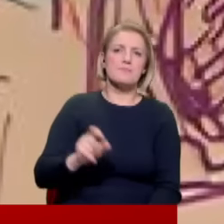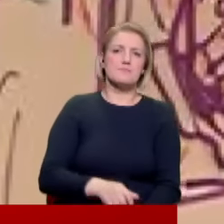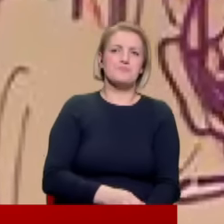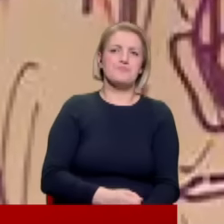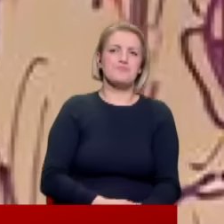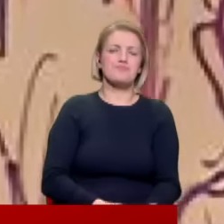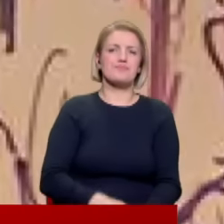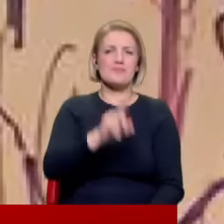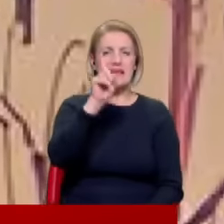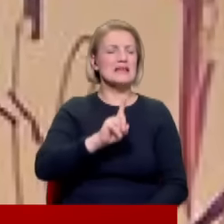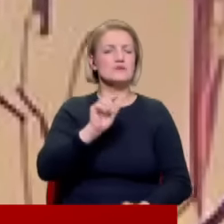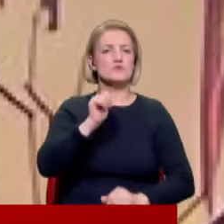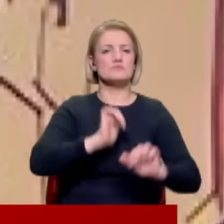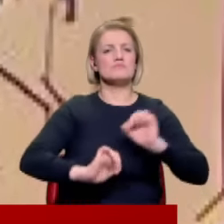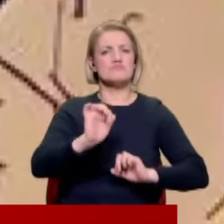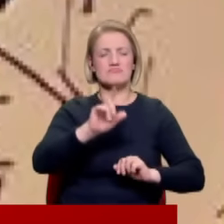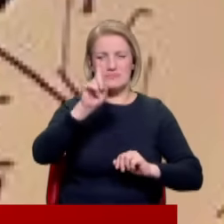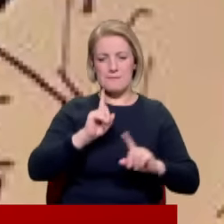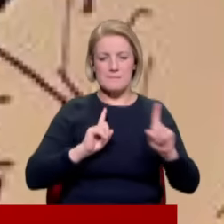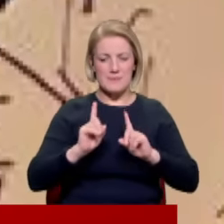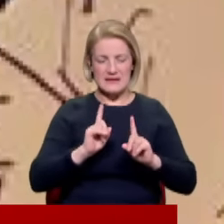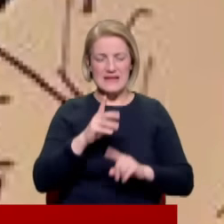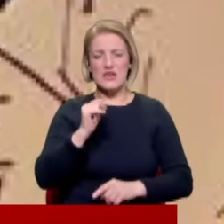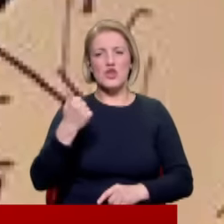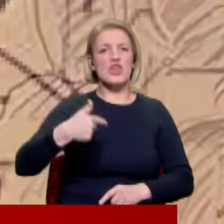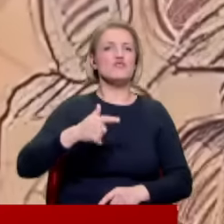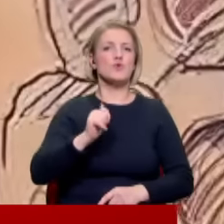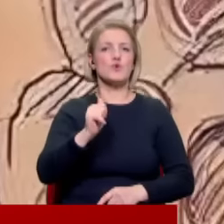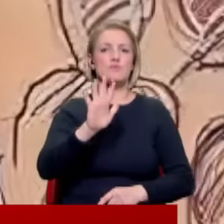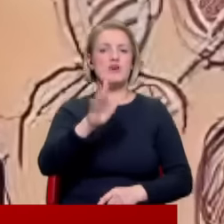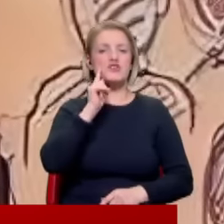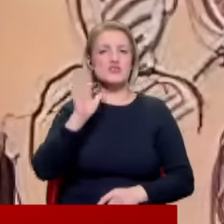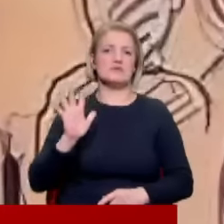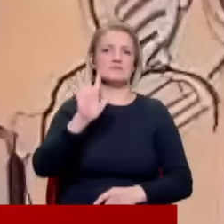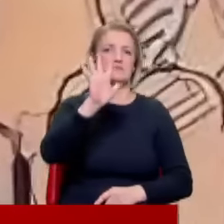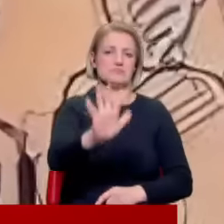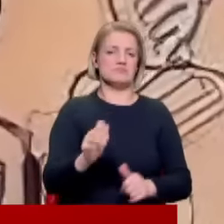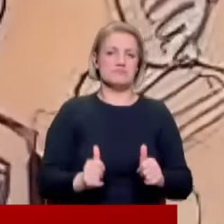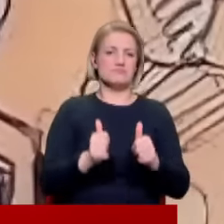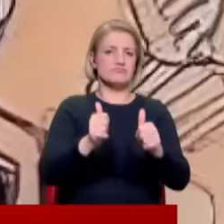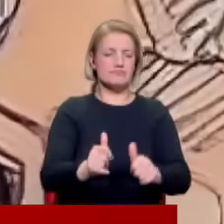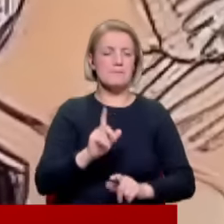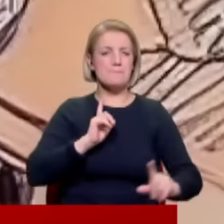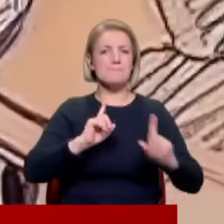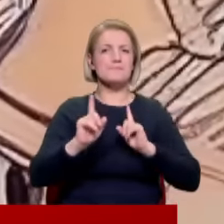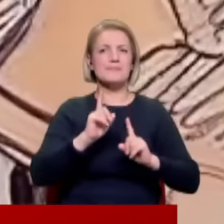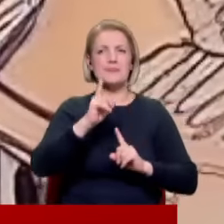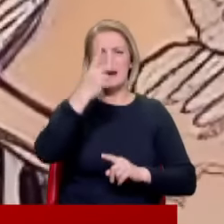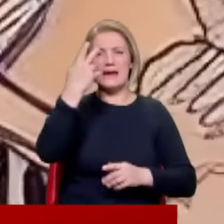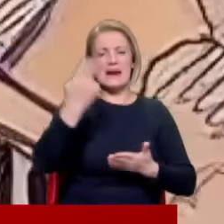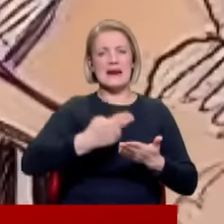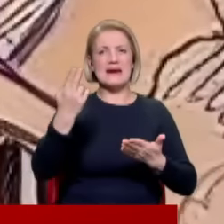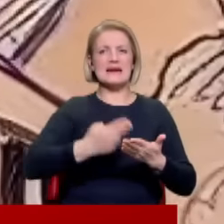hemşireden. İlk gün tek savunmayla sona eren duruşmanın aksine ikinci gün 5 kişi çıktı sanık kürsüsüne. Adliye ressamı